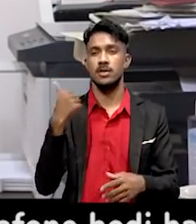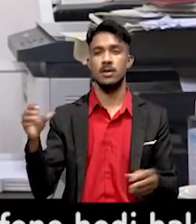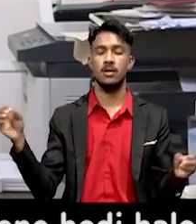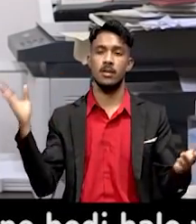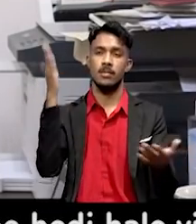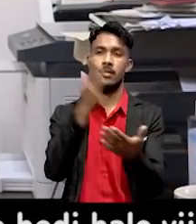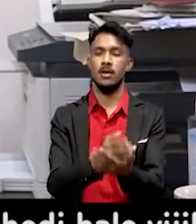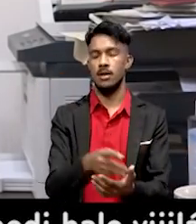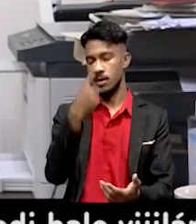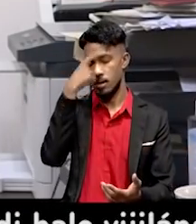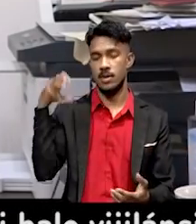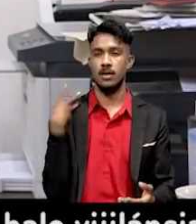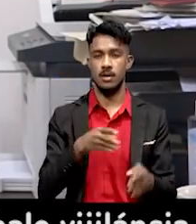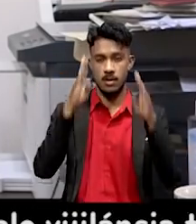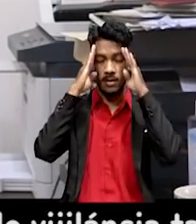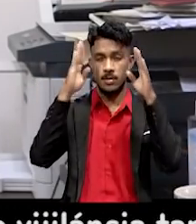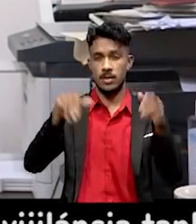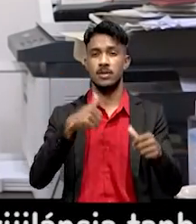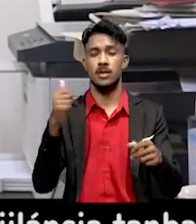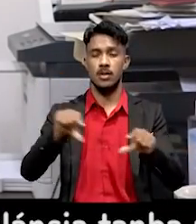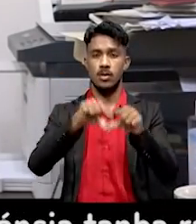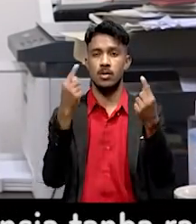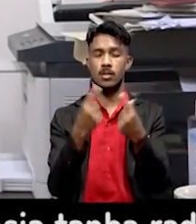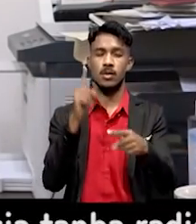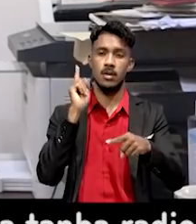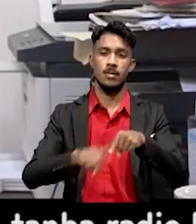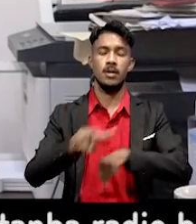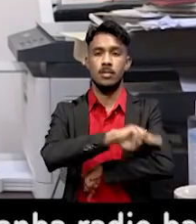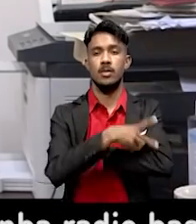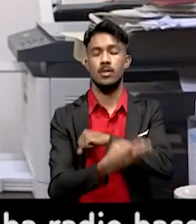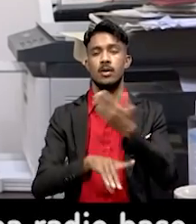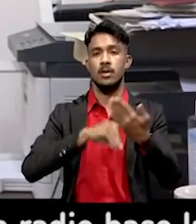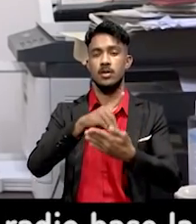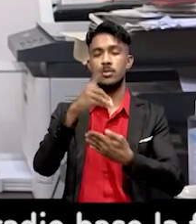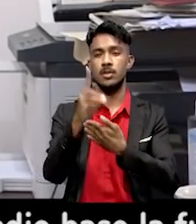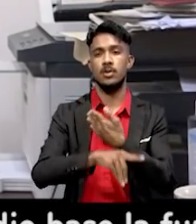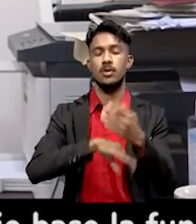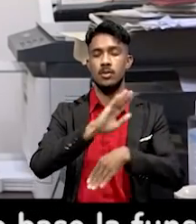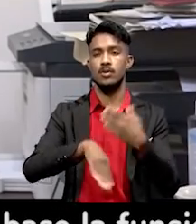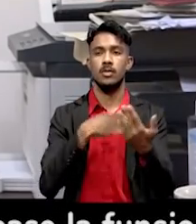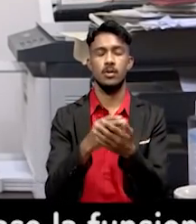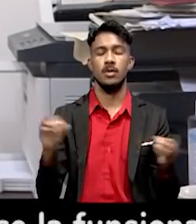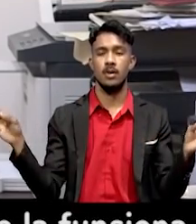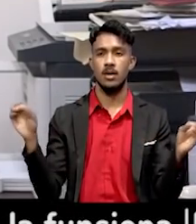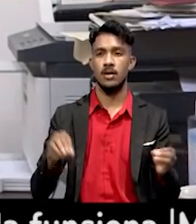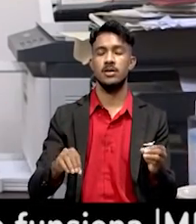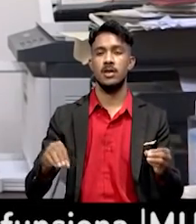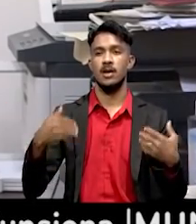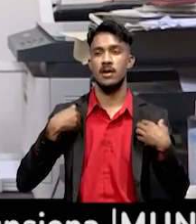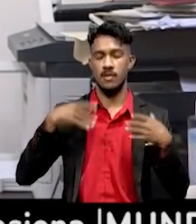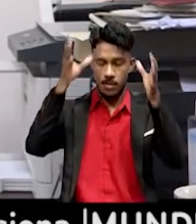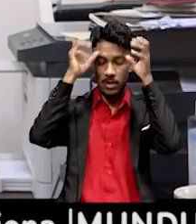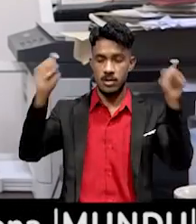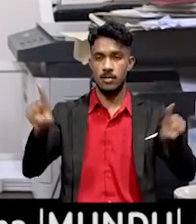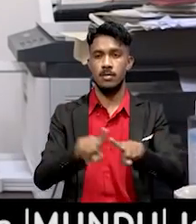atensan balo ze itana tu grupo ne la belle mono ne be desenvolvimento fali sai da fali mas klaus ia mandato presidente ne mas ne mos